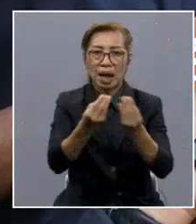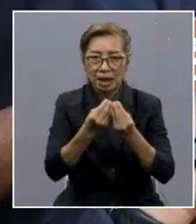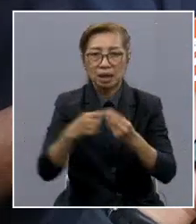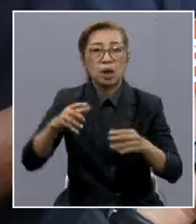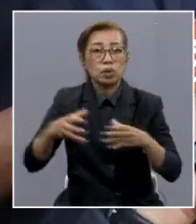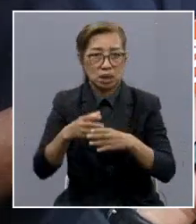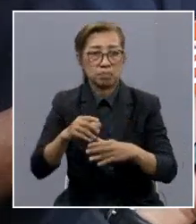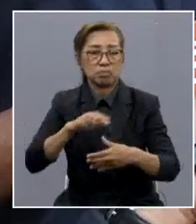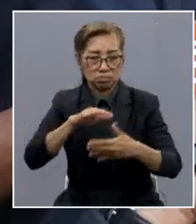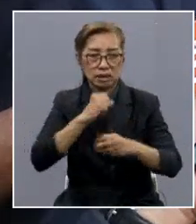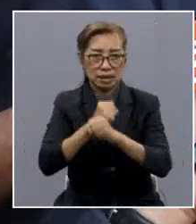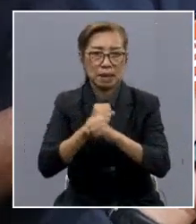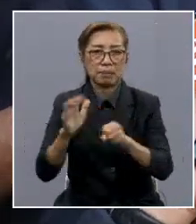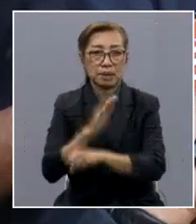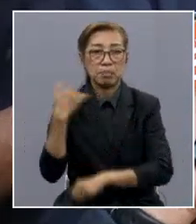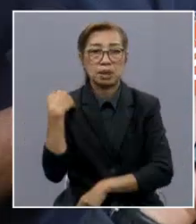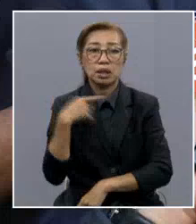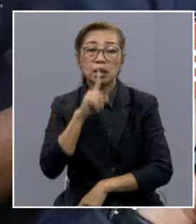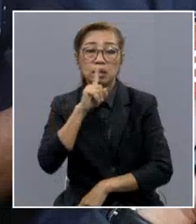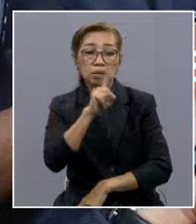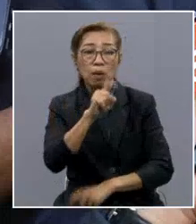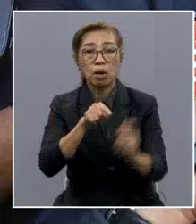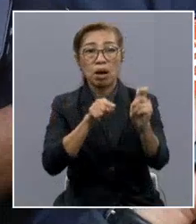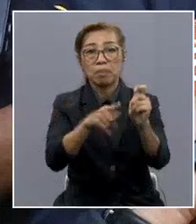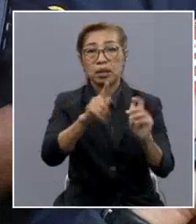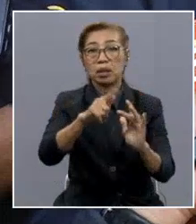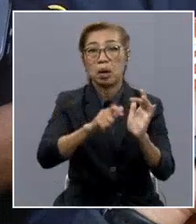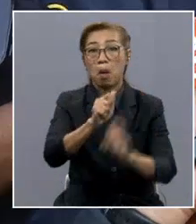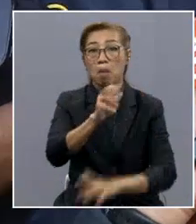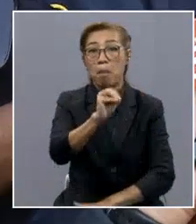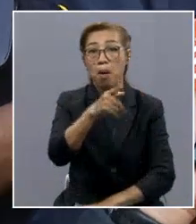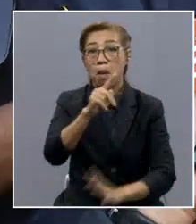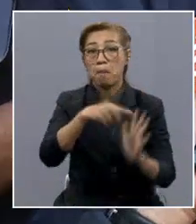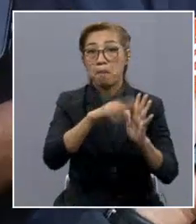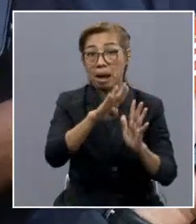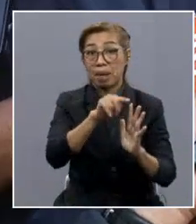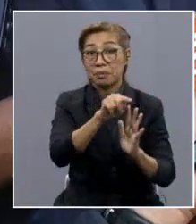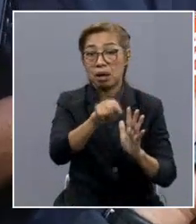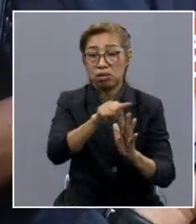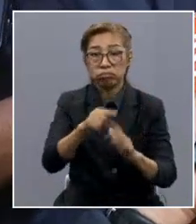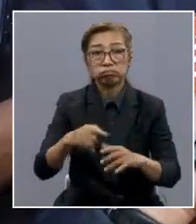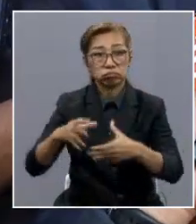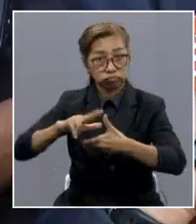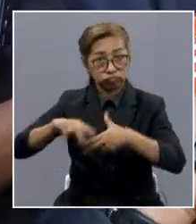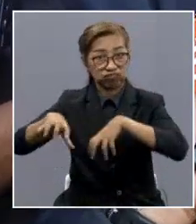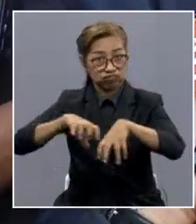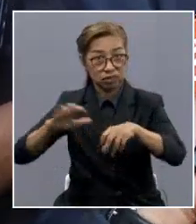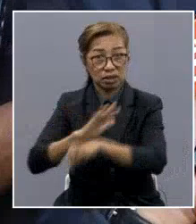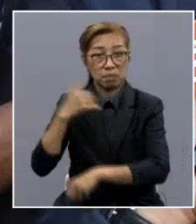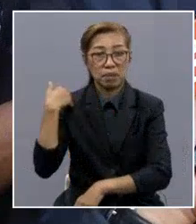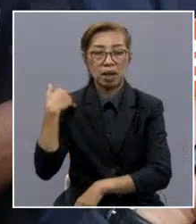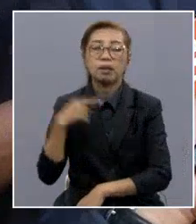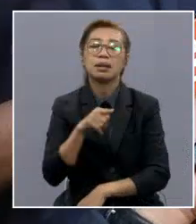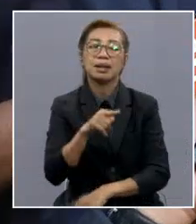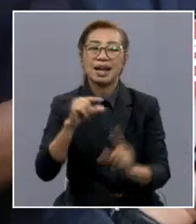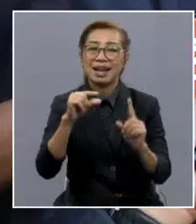พอถามว่าเขตป้อมปราบศัตรูพ่ายอะค่ะพลังประชารัฐจะจัดเต็มที่เพื่อชนะเลยหรือเปล่าคุณชัยวุฒิก็บอกว่าป้อมปรา